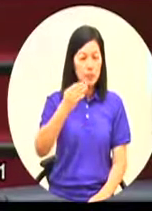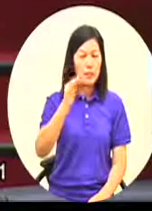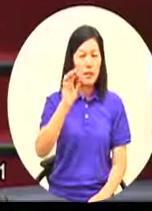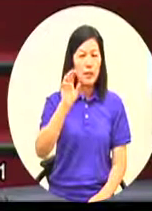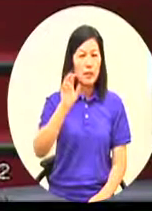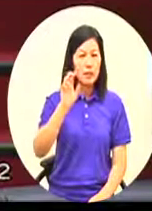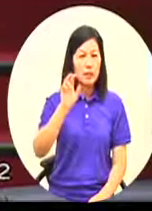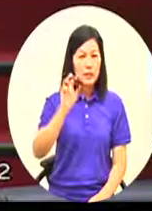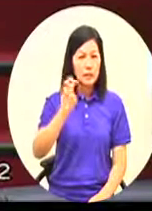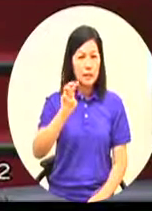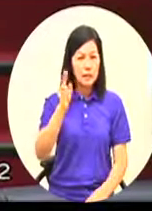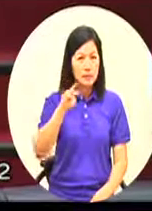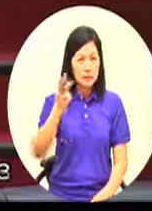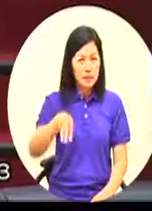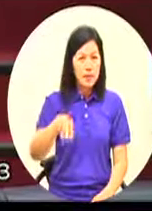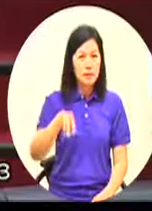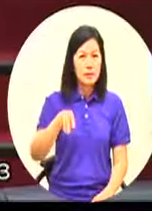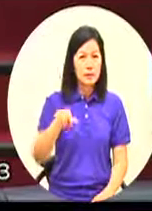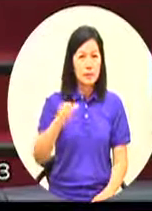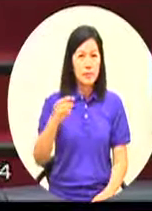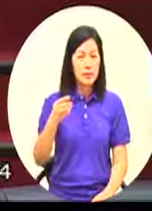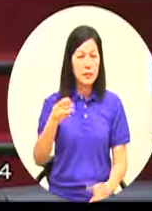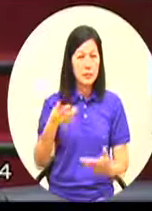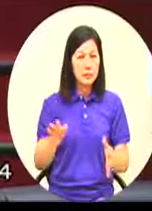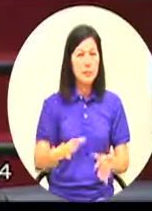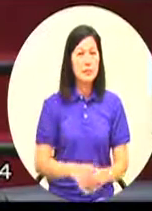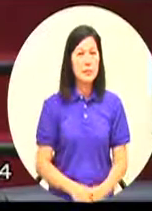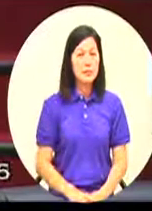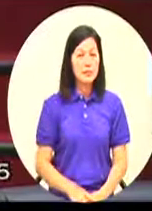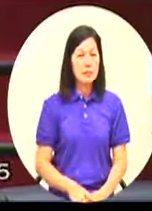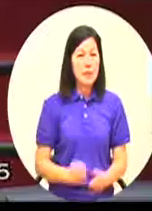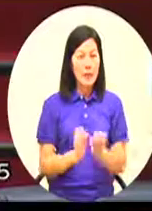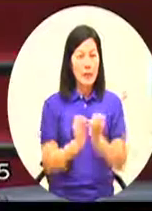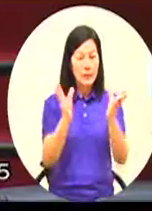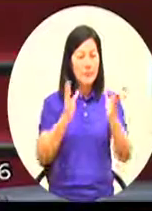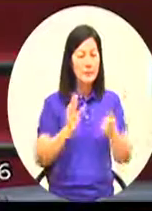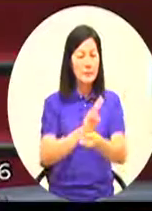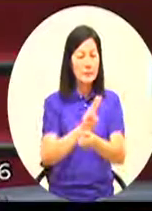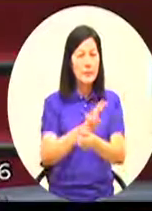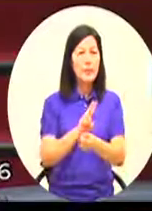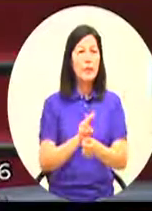2953万3220元，那我们茂林呢，是只有